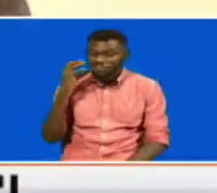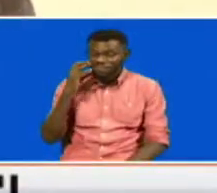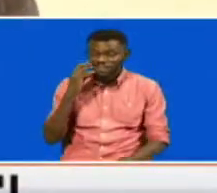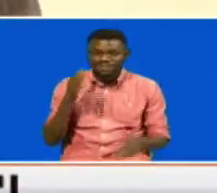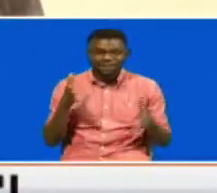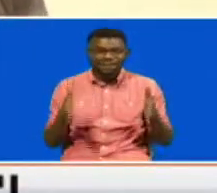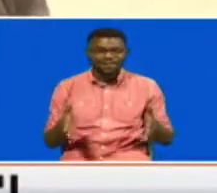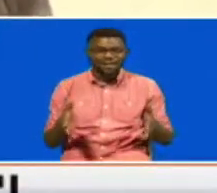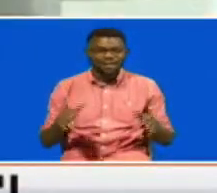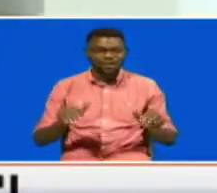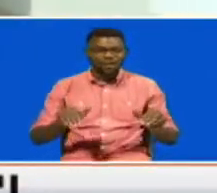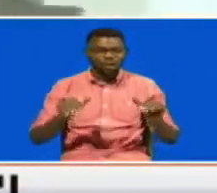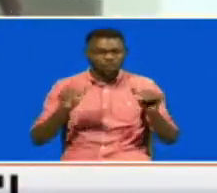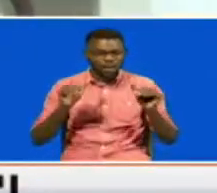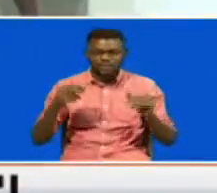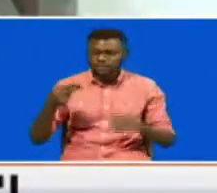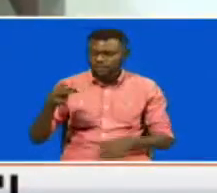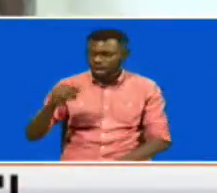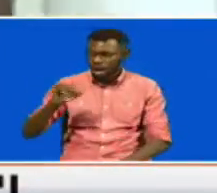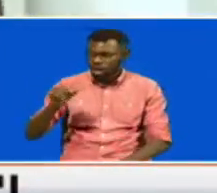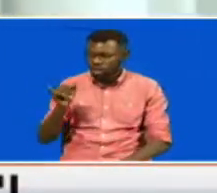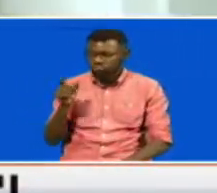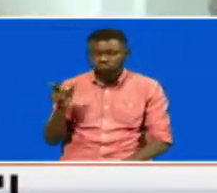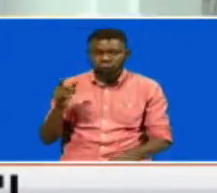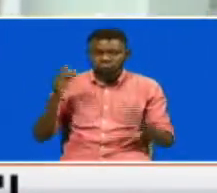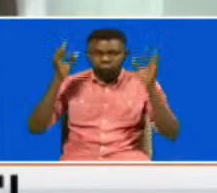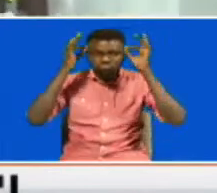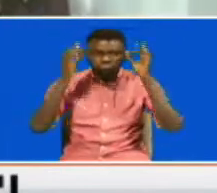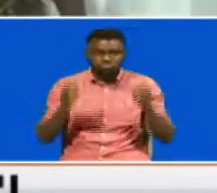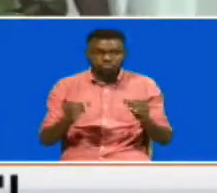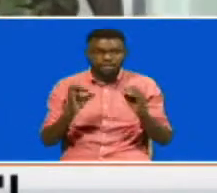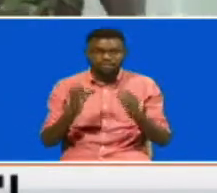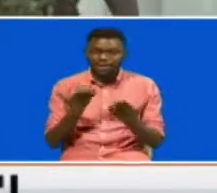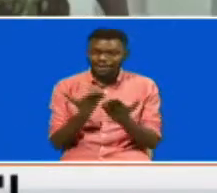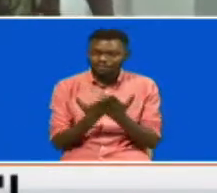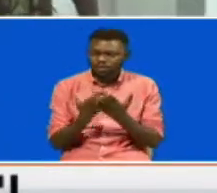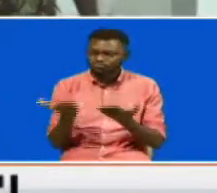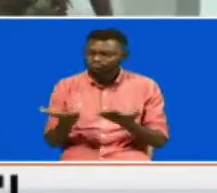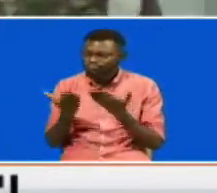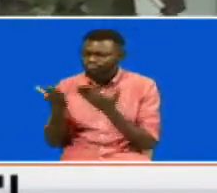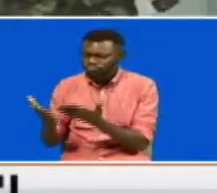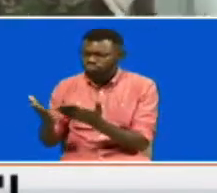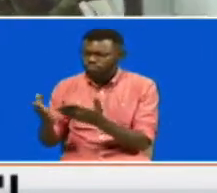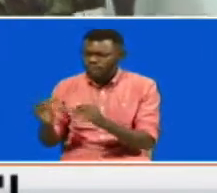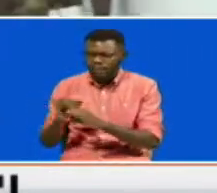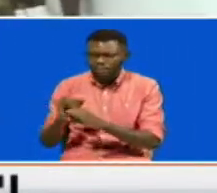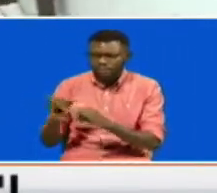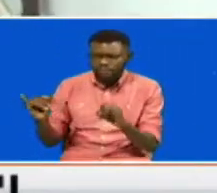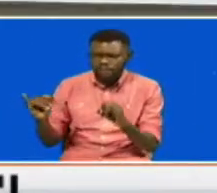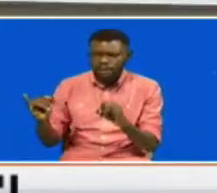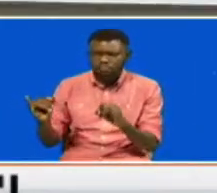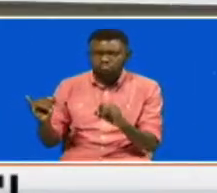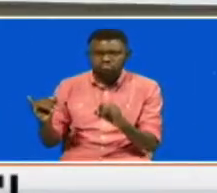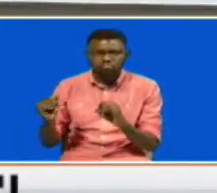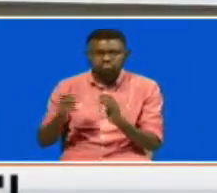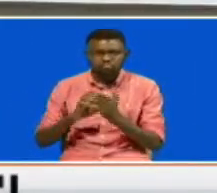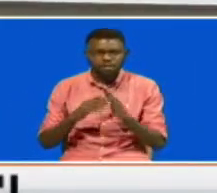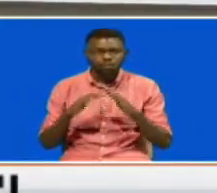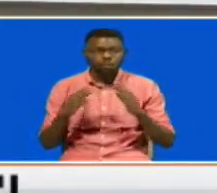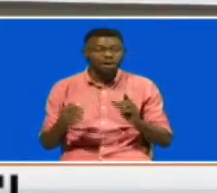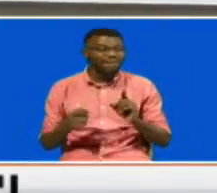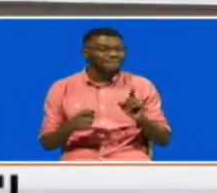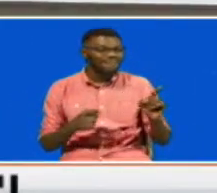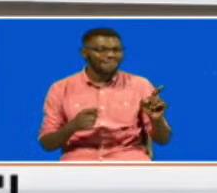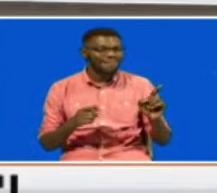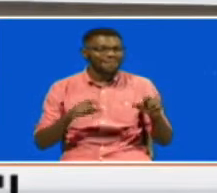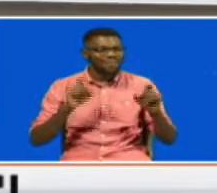sasa inasalia mikononi mwa Haji, ambaye iwapo ushahidi ulioko utaafikia viwango hitajika na kumshawishi, basi hatakuwa